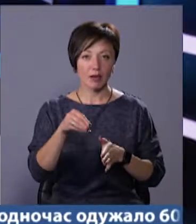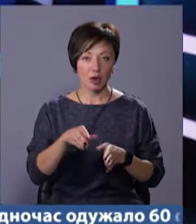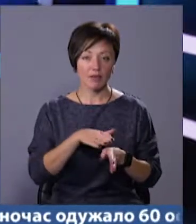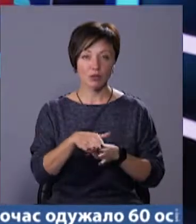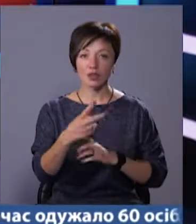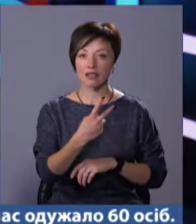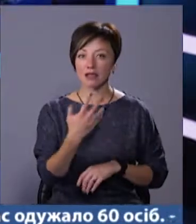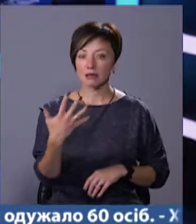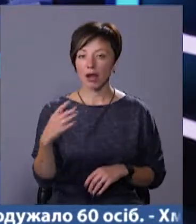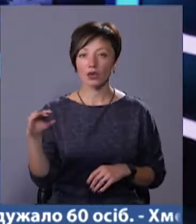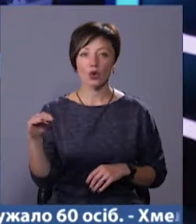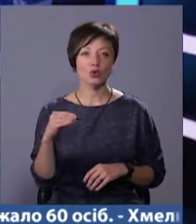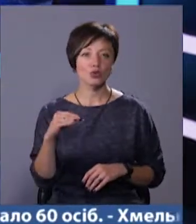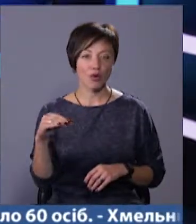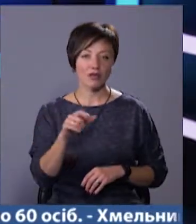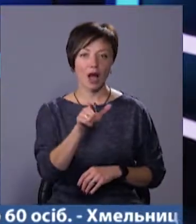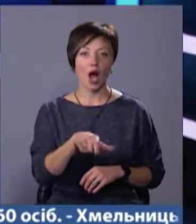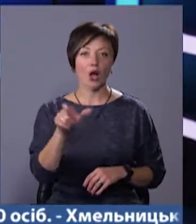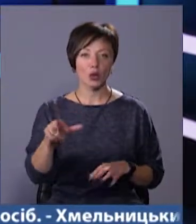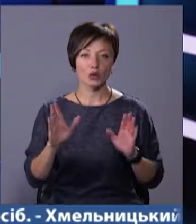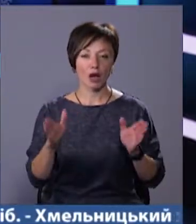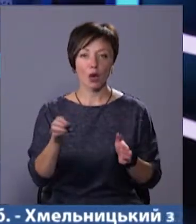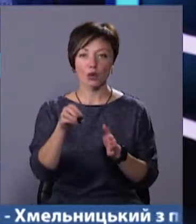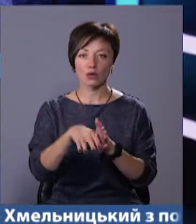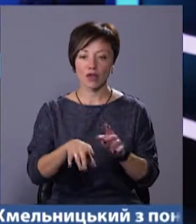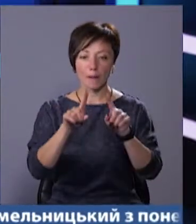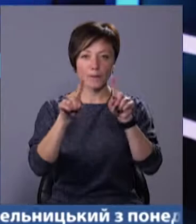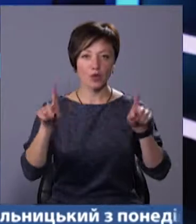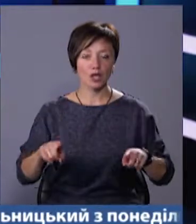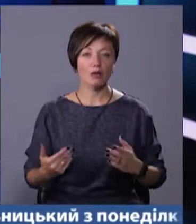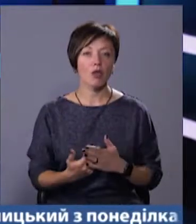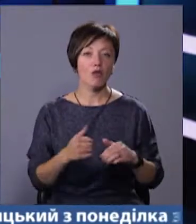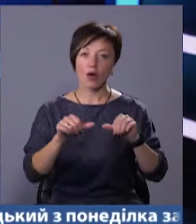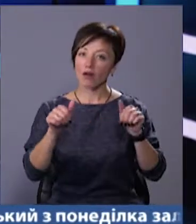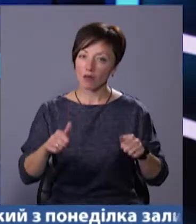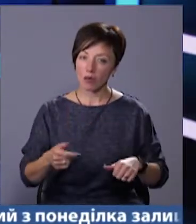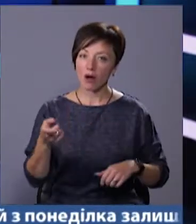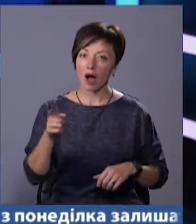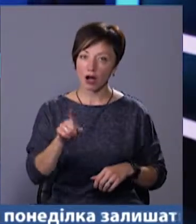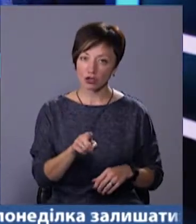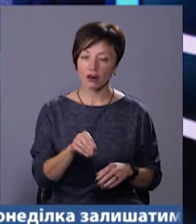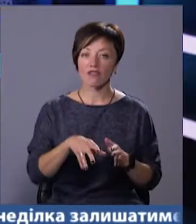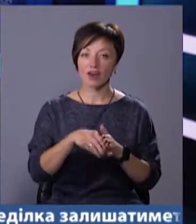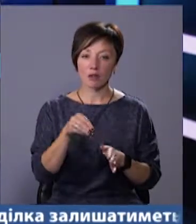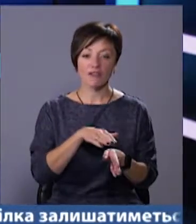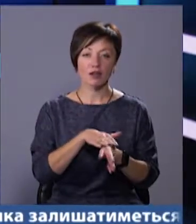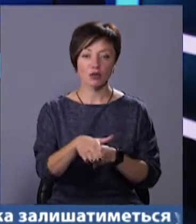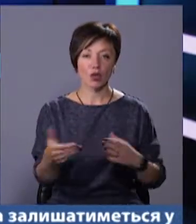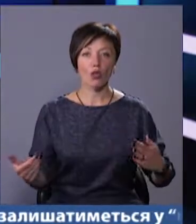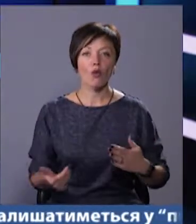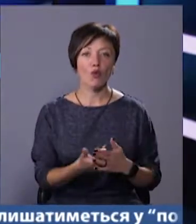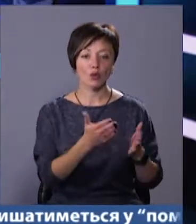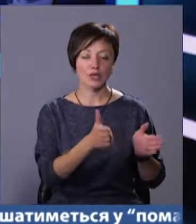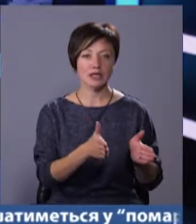відбудуться 25 жовтня, люди голосуватимуть бюлетенями нової форми. Адже волевиявлення відбудеться за новою